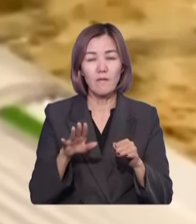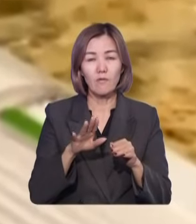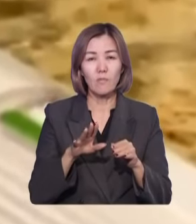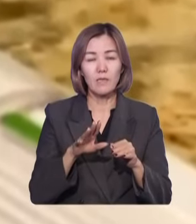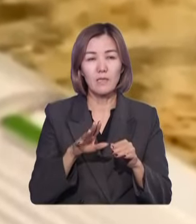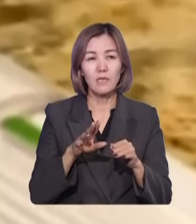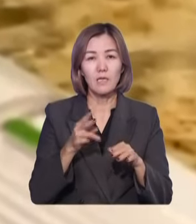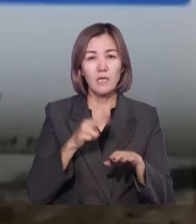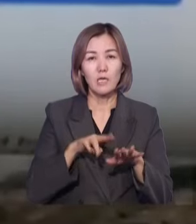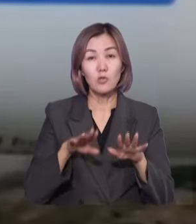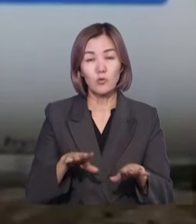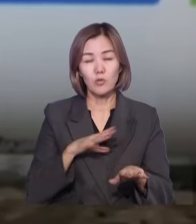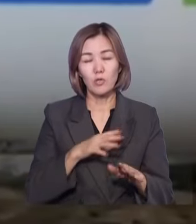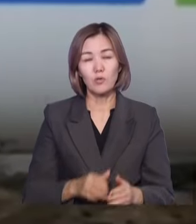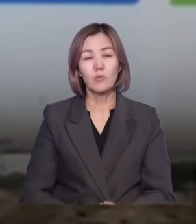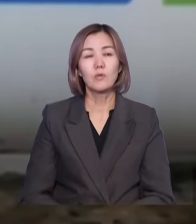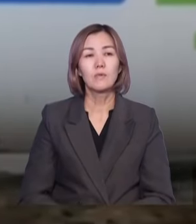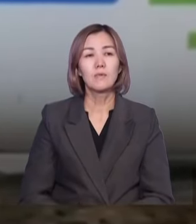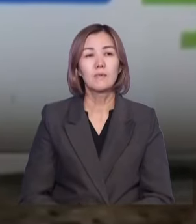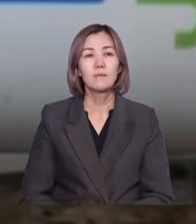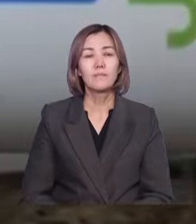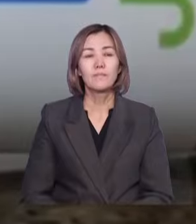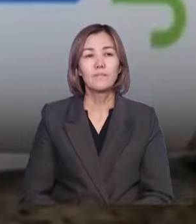Мальтадан кейін екінші орында деп көрсетілген.